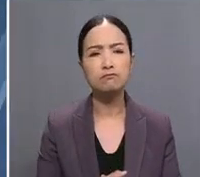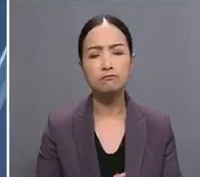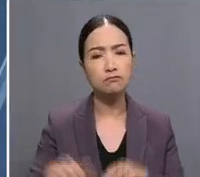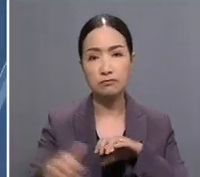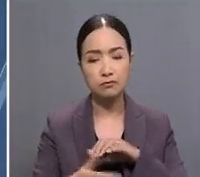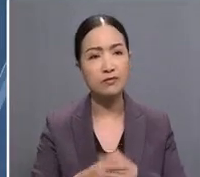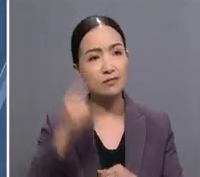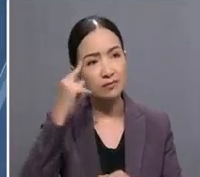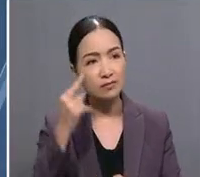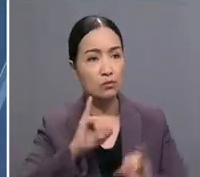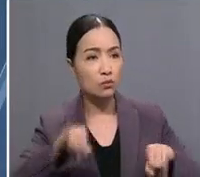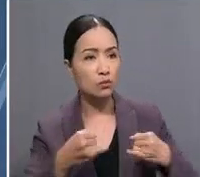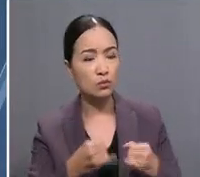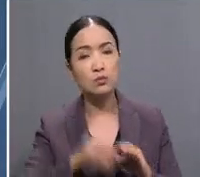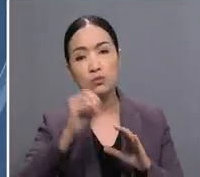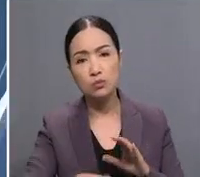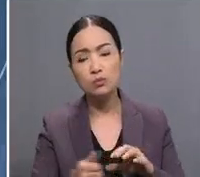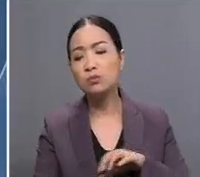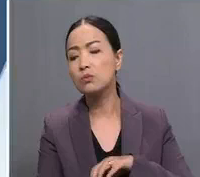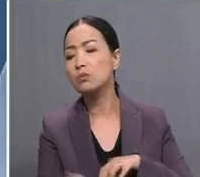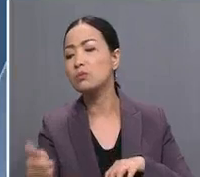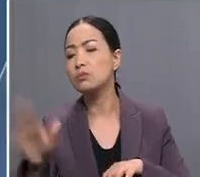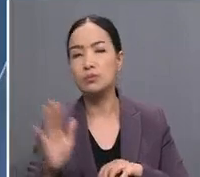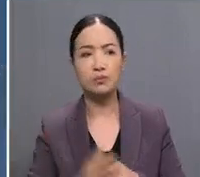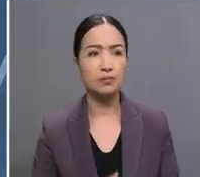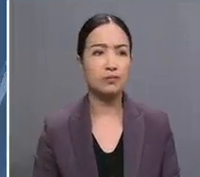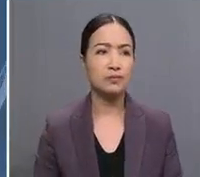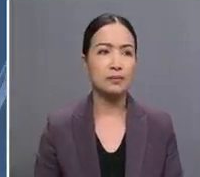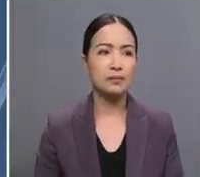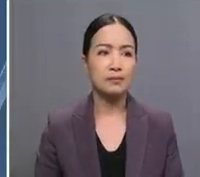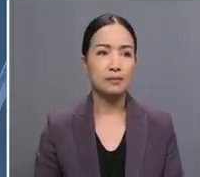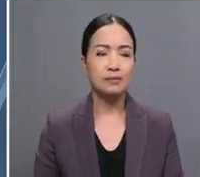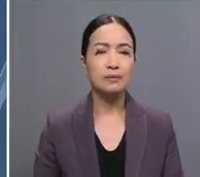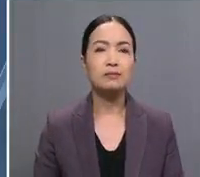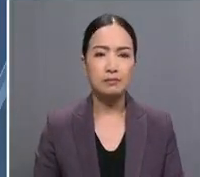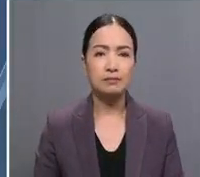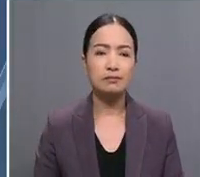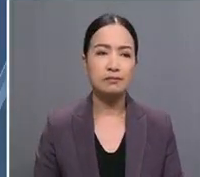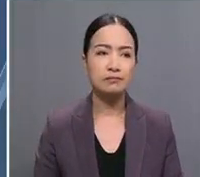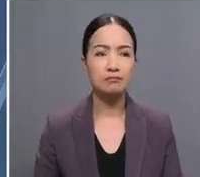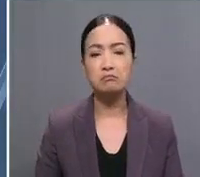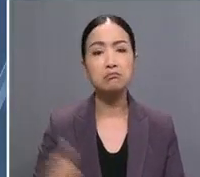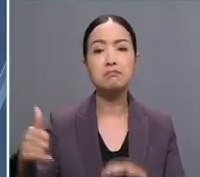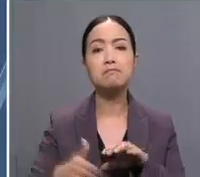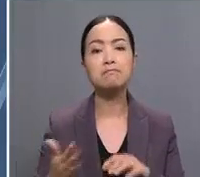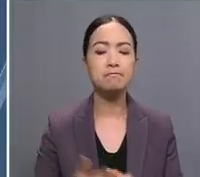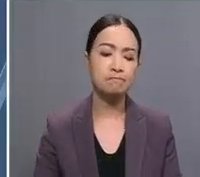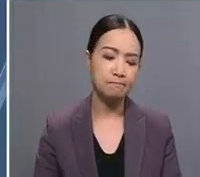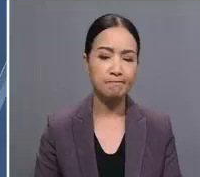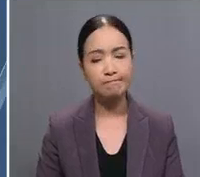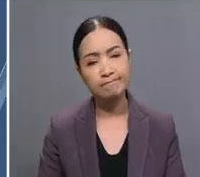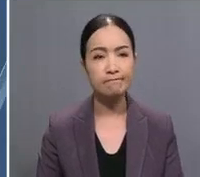คนไปนี้เป็นเจ้าของทรัพย์น่าจะกลับไปแล้วมั้งอันนี้น่าจะจำได้นะคะถ้าเป็นเรื่องความน่ะยังไม่มาเธอก็เอ